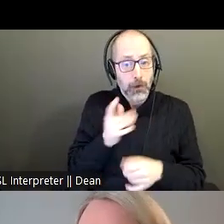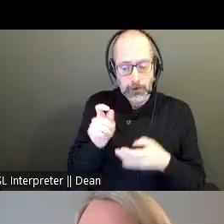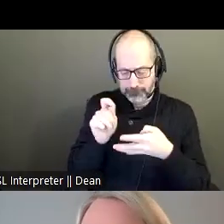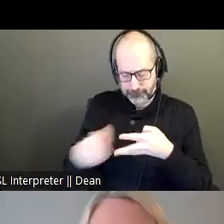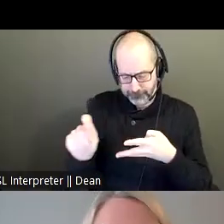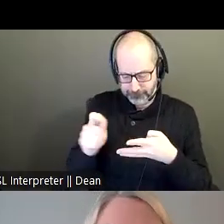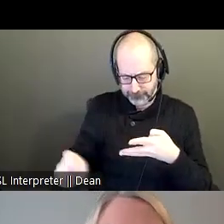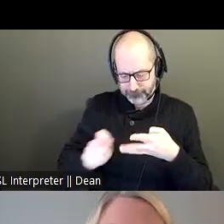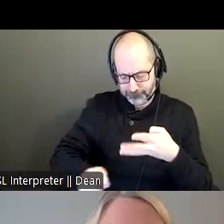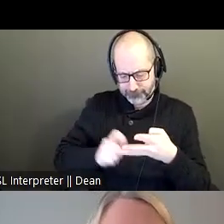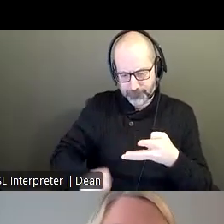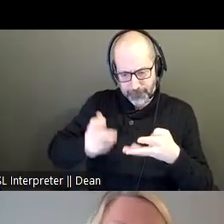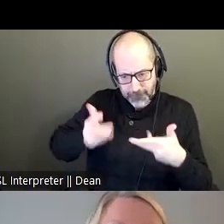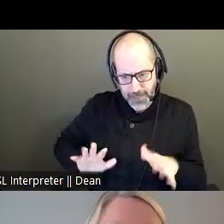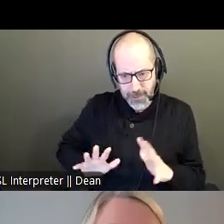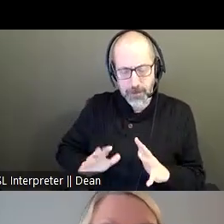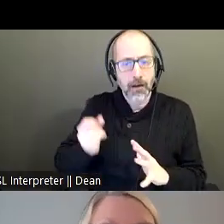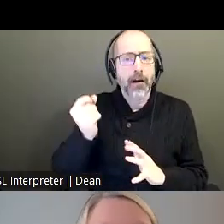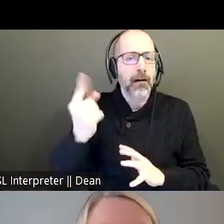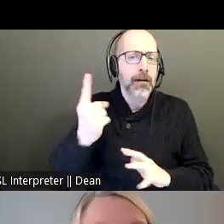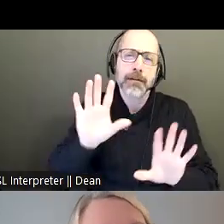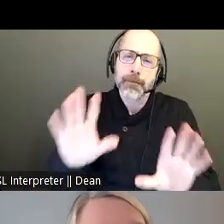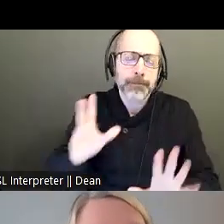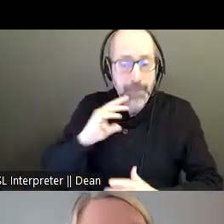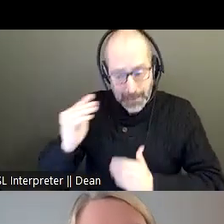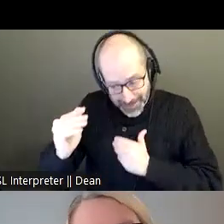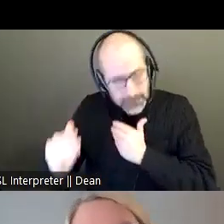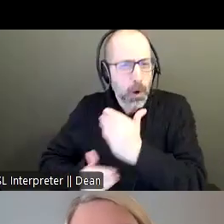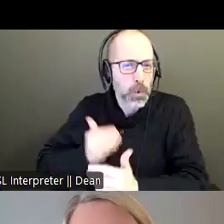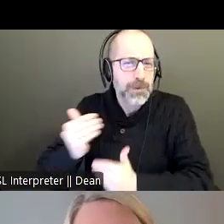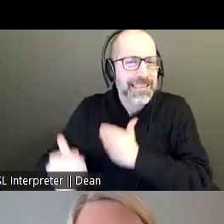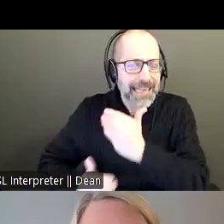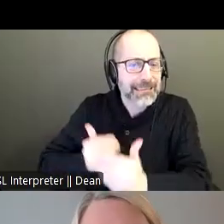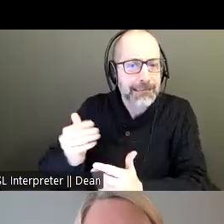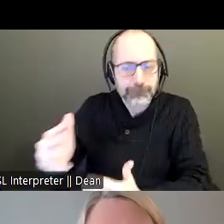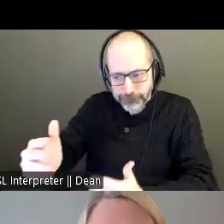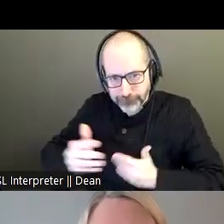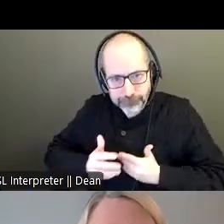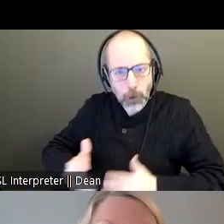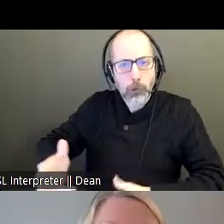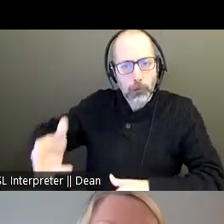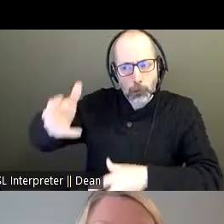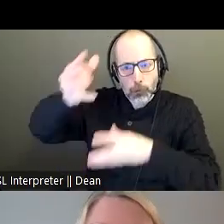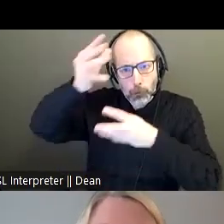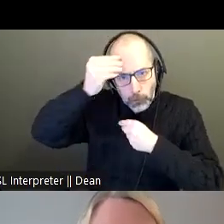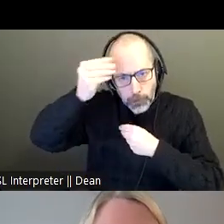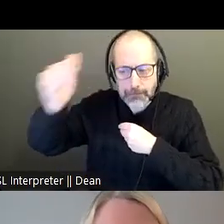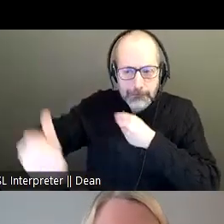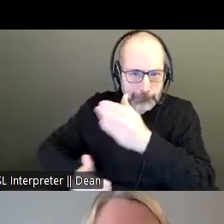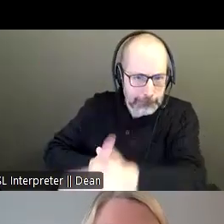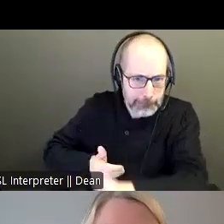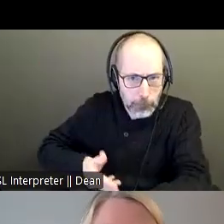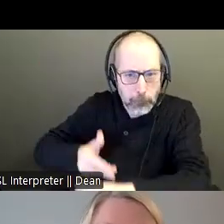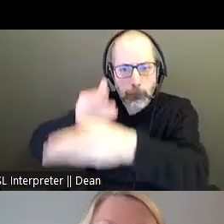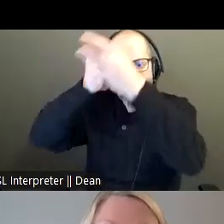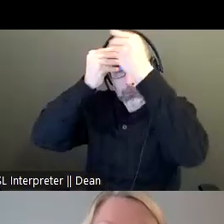de l'avant et vraiment prendre son temps. Je vous encourage à persister, à aller de